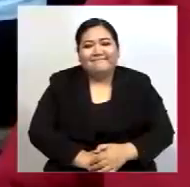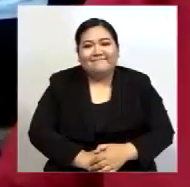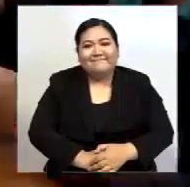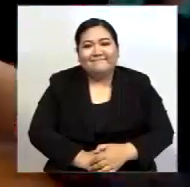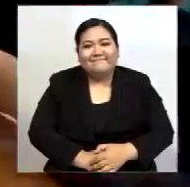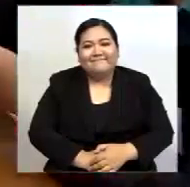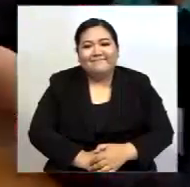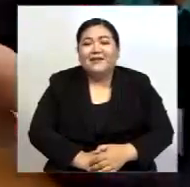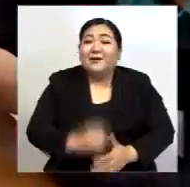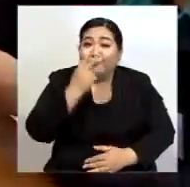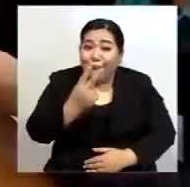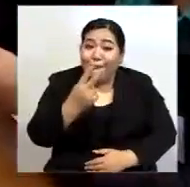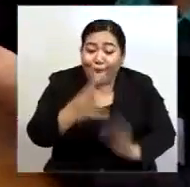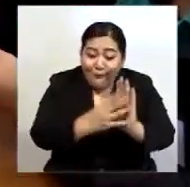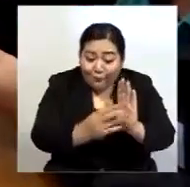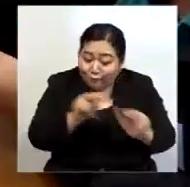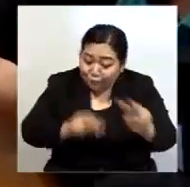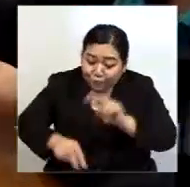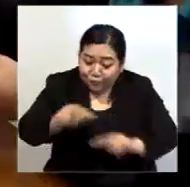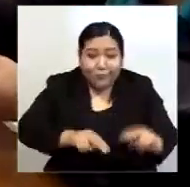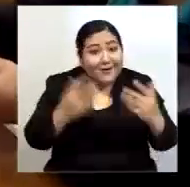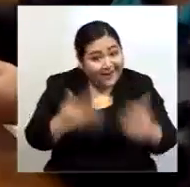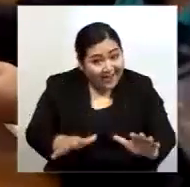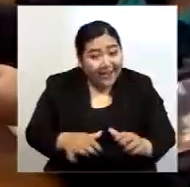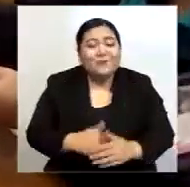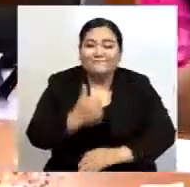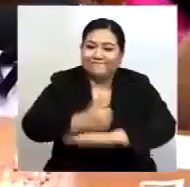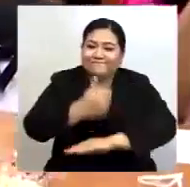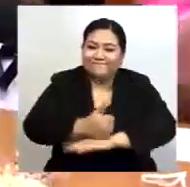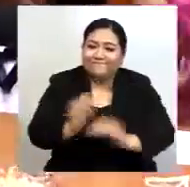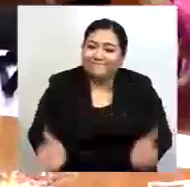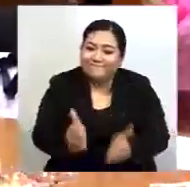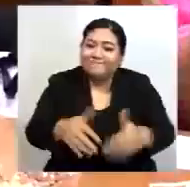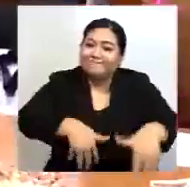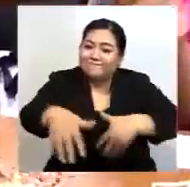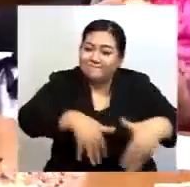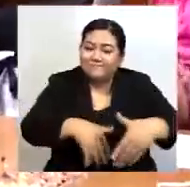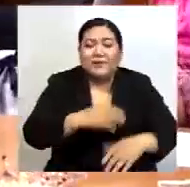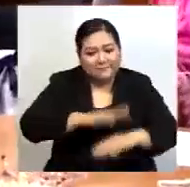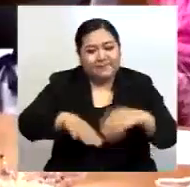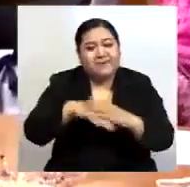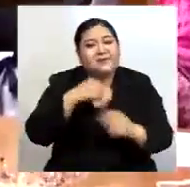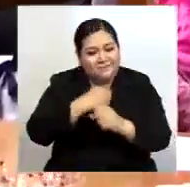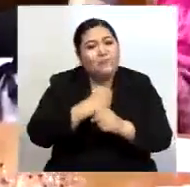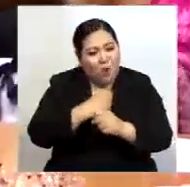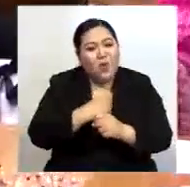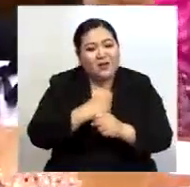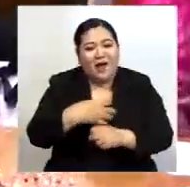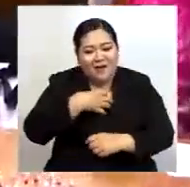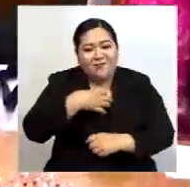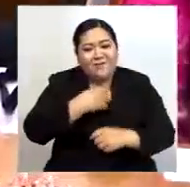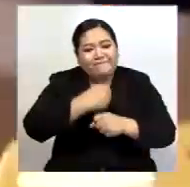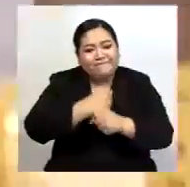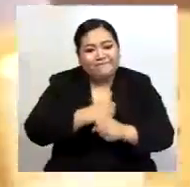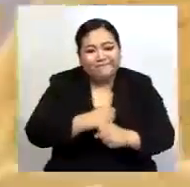นอกจากไปตรวจเยี่ยมการฝึกอบรมแล้วท่านอธิบดีกรมส่งเสริมการปกครองท้องถิ่นก็ได้ร่วมผลิตหน้ากากแบบผ้ากับเจ้าหน้าที่และประชาชน